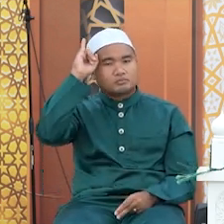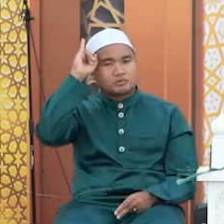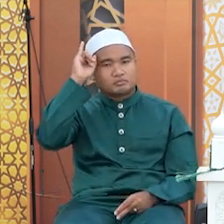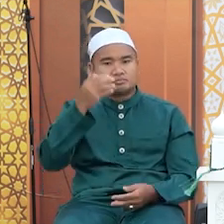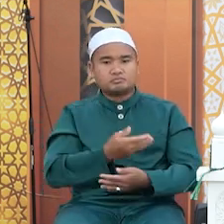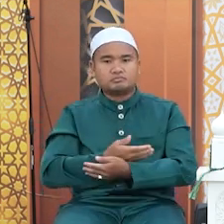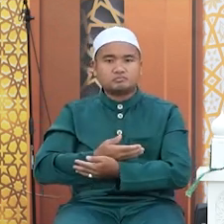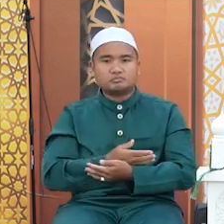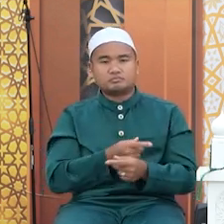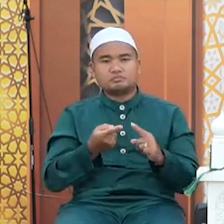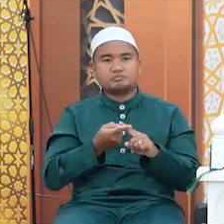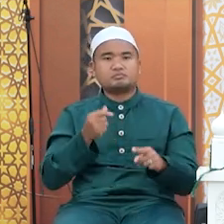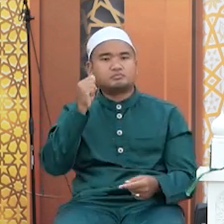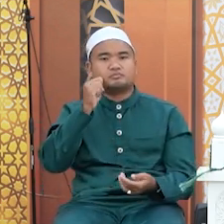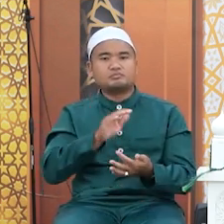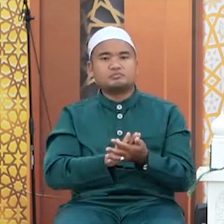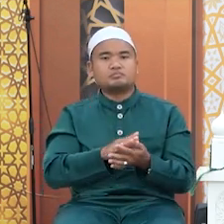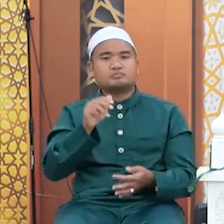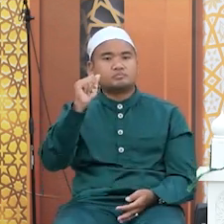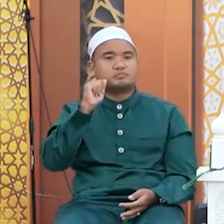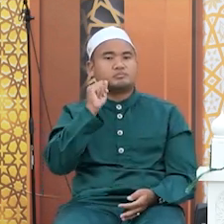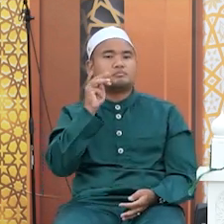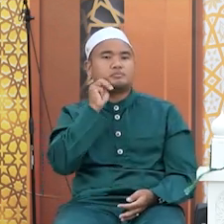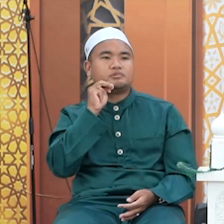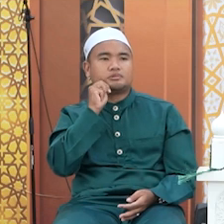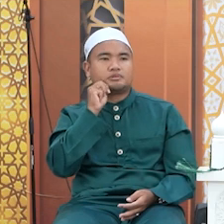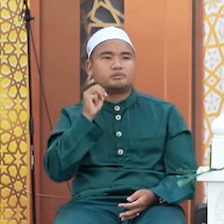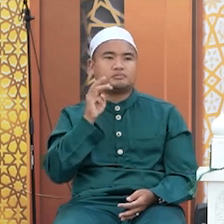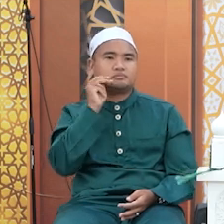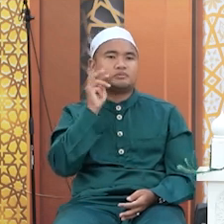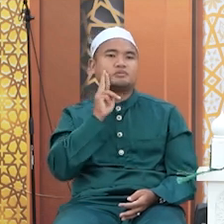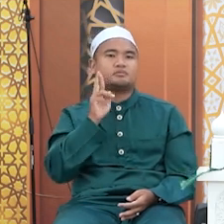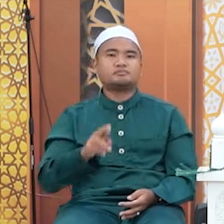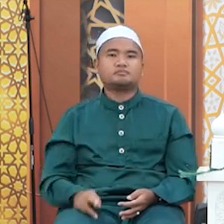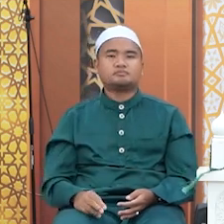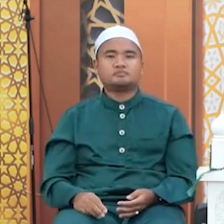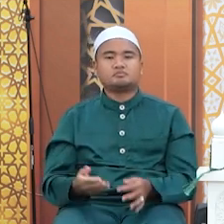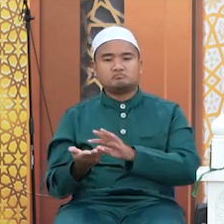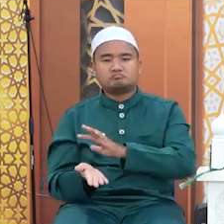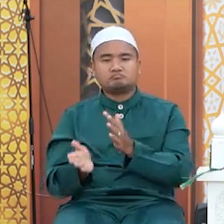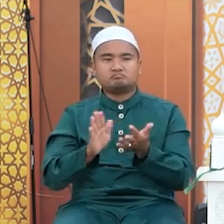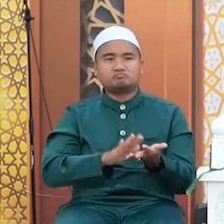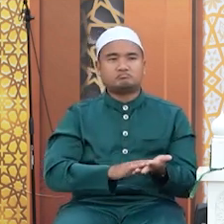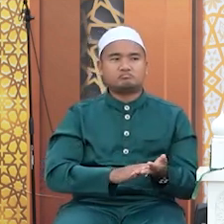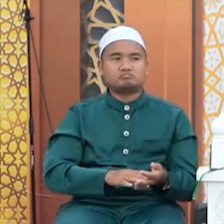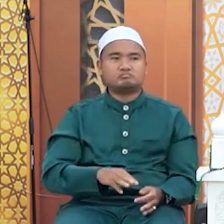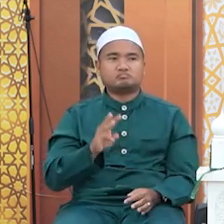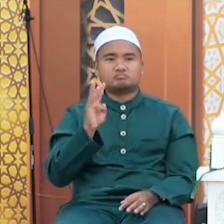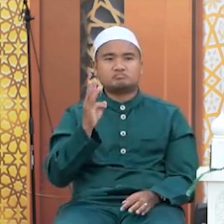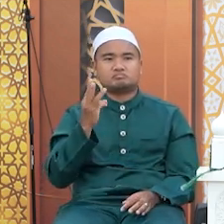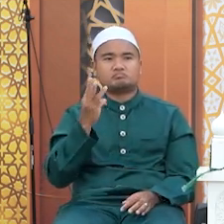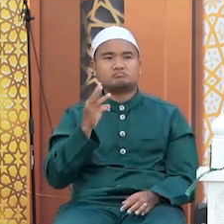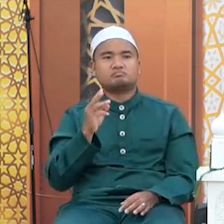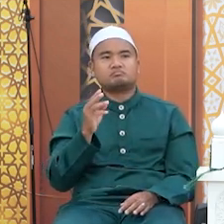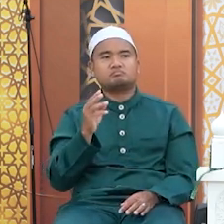hak lain daripada Khadijah semua, meninggal dalam usia 16 bulan ataupun 17 bulan, sedang buat main,